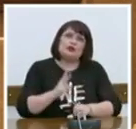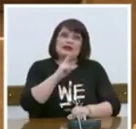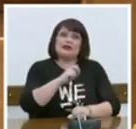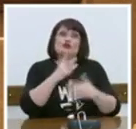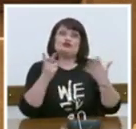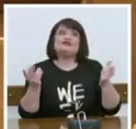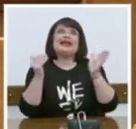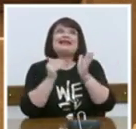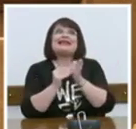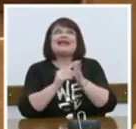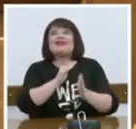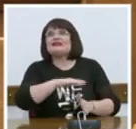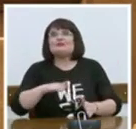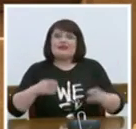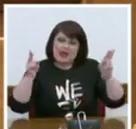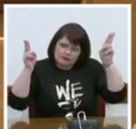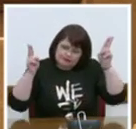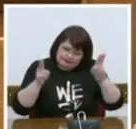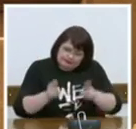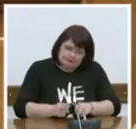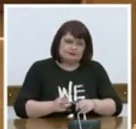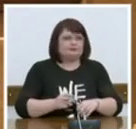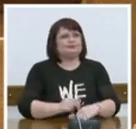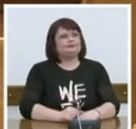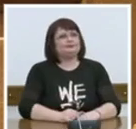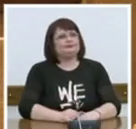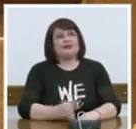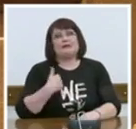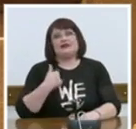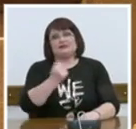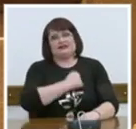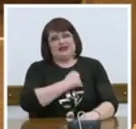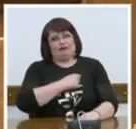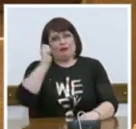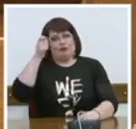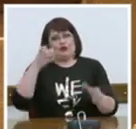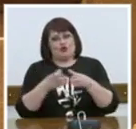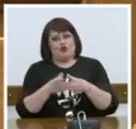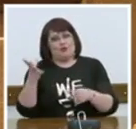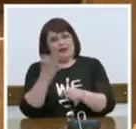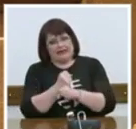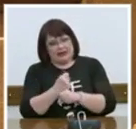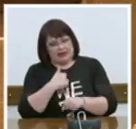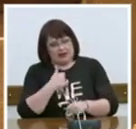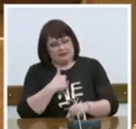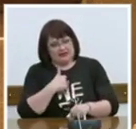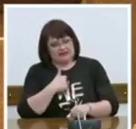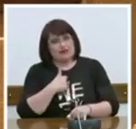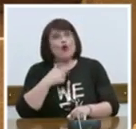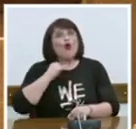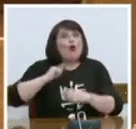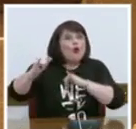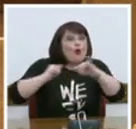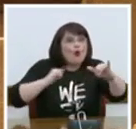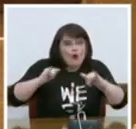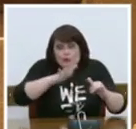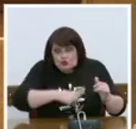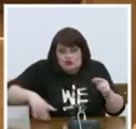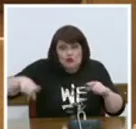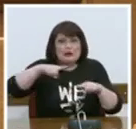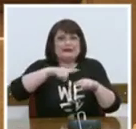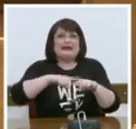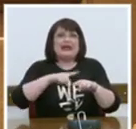27.000 παιδιά. Πάγια θέση της νίκης είναι ότι σε οποιαδήποτε γωνιά της Ελλάδας υπάρχουν